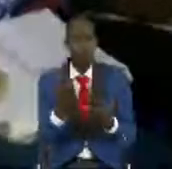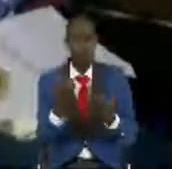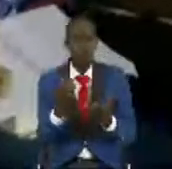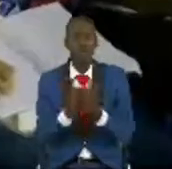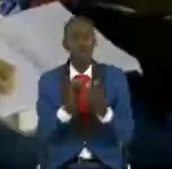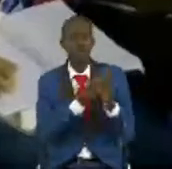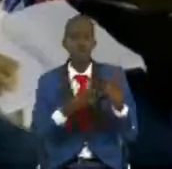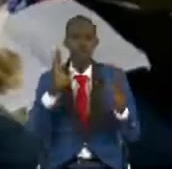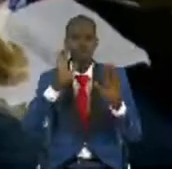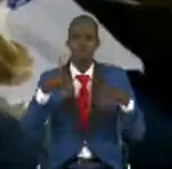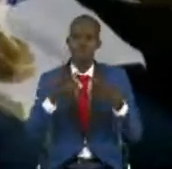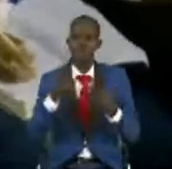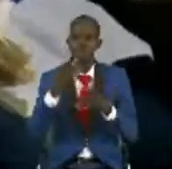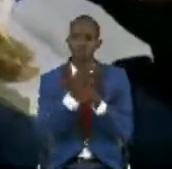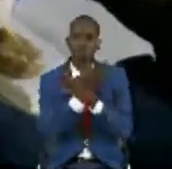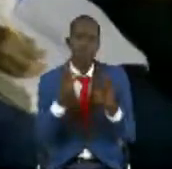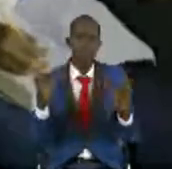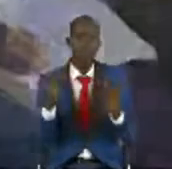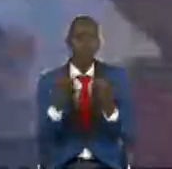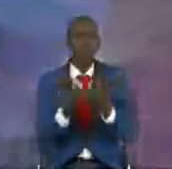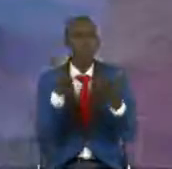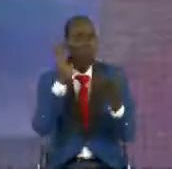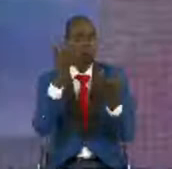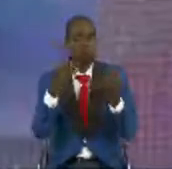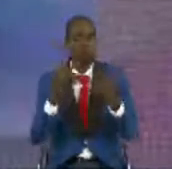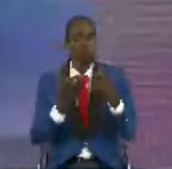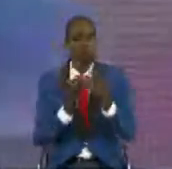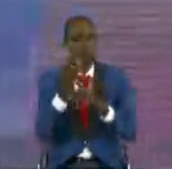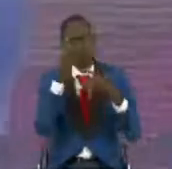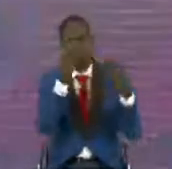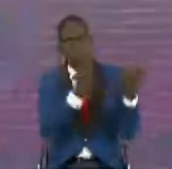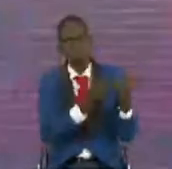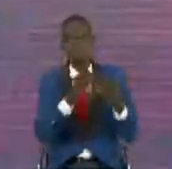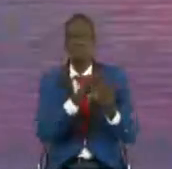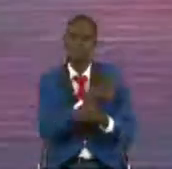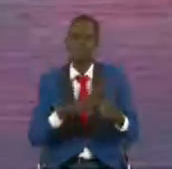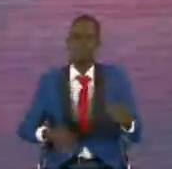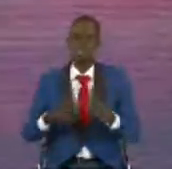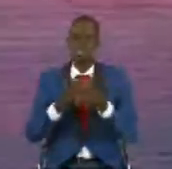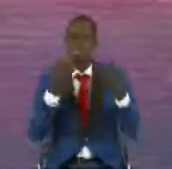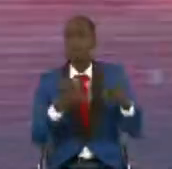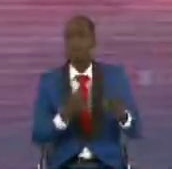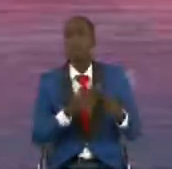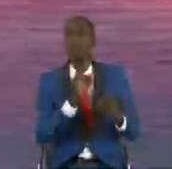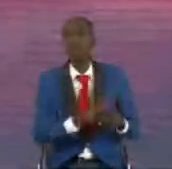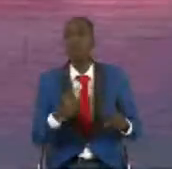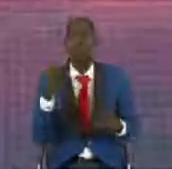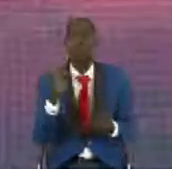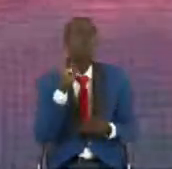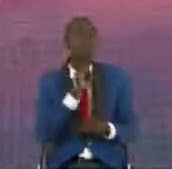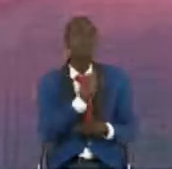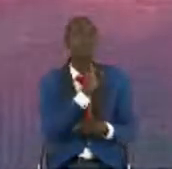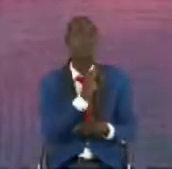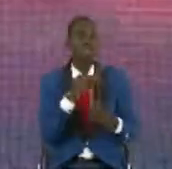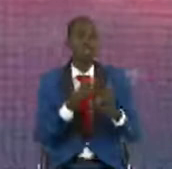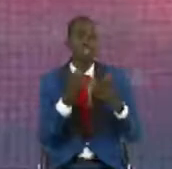donnera gratuitement. Et c'est par la foi en Christ. La pleine rédemption gratuite par la foi en Christ. Cela est